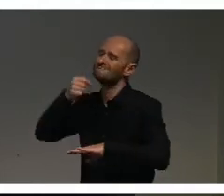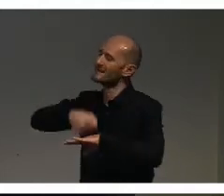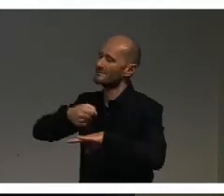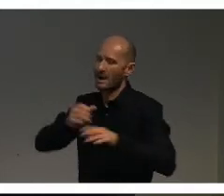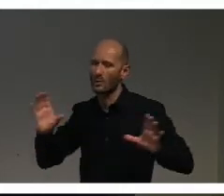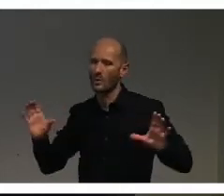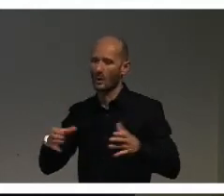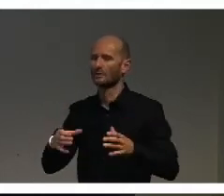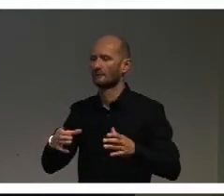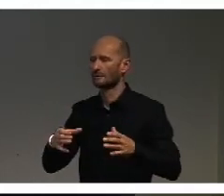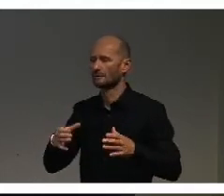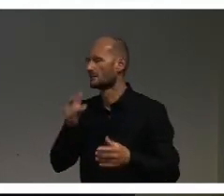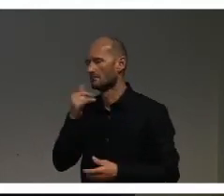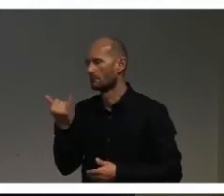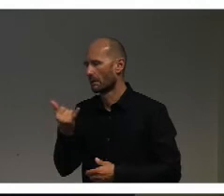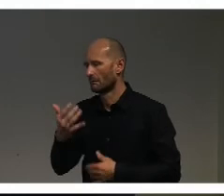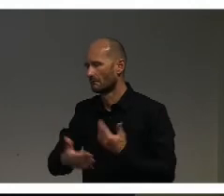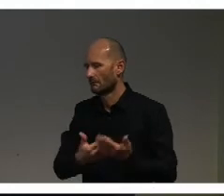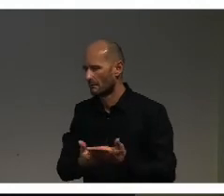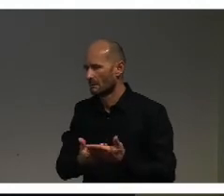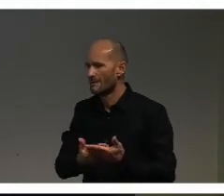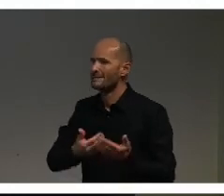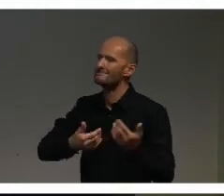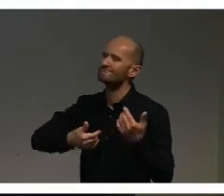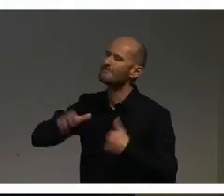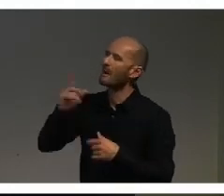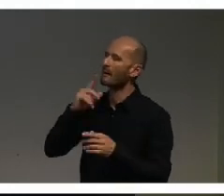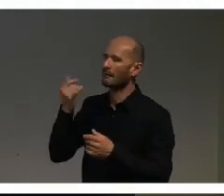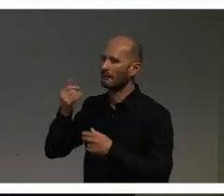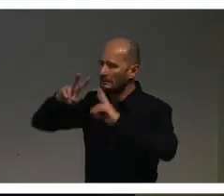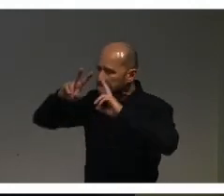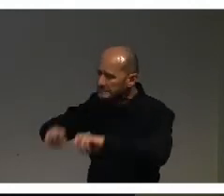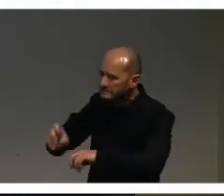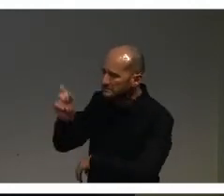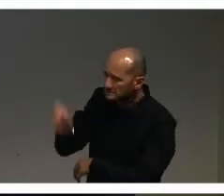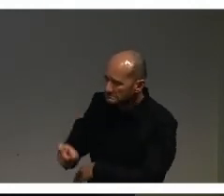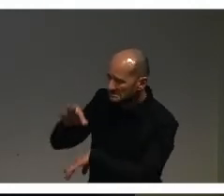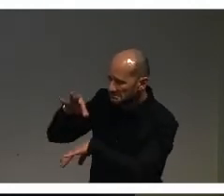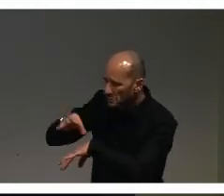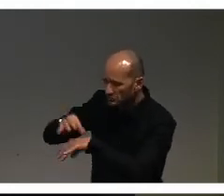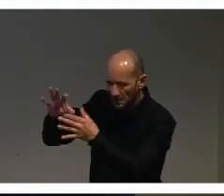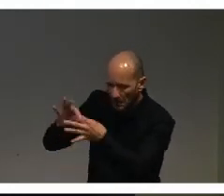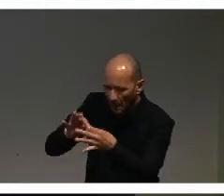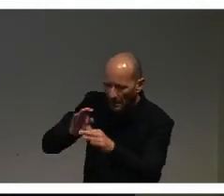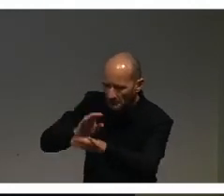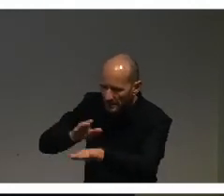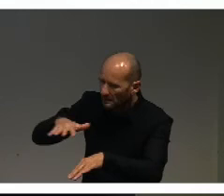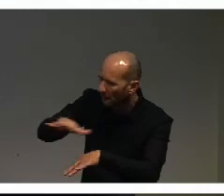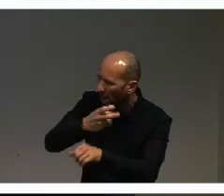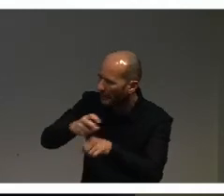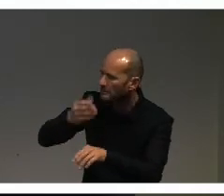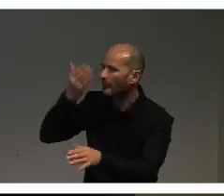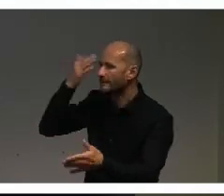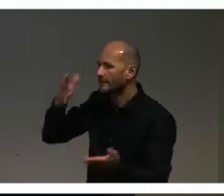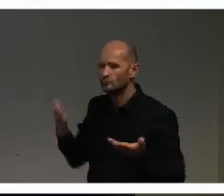rien faire, et notamment pas développer nos connaissances sur les pathologies en lien avec un certain nombre de facteurs de risque qu'on